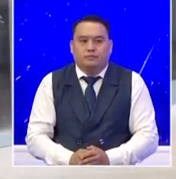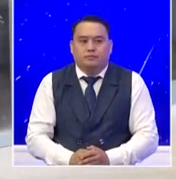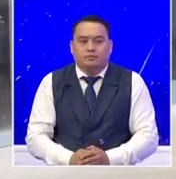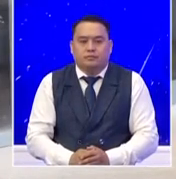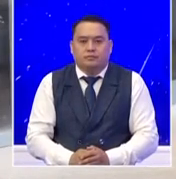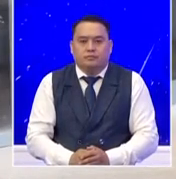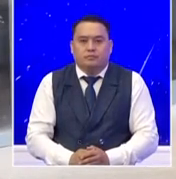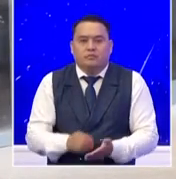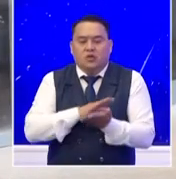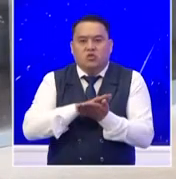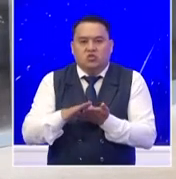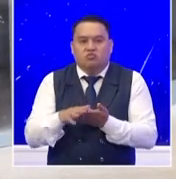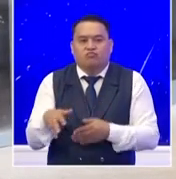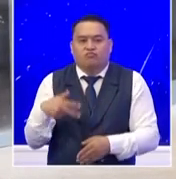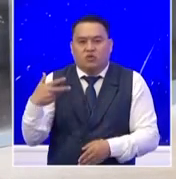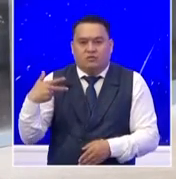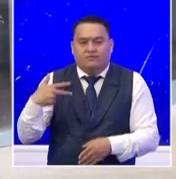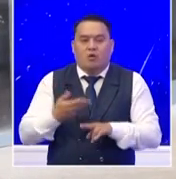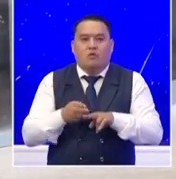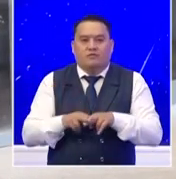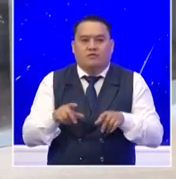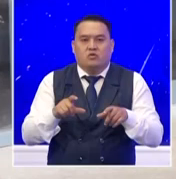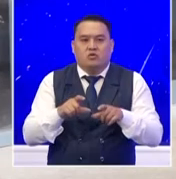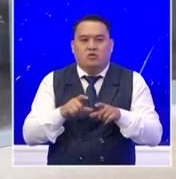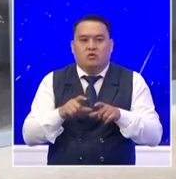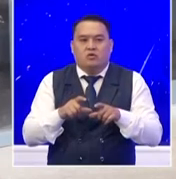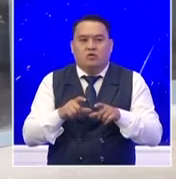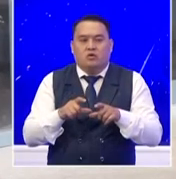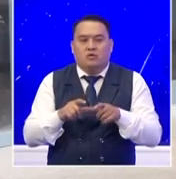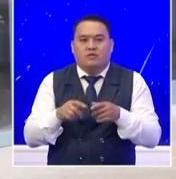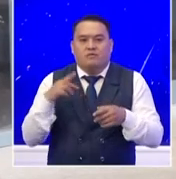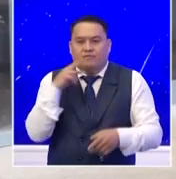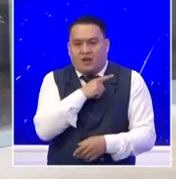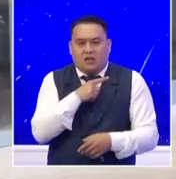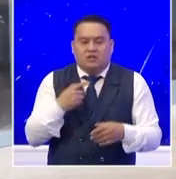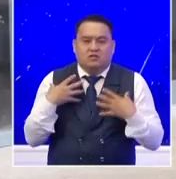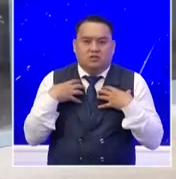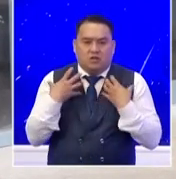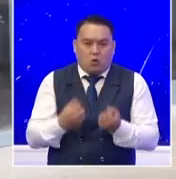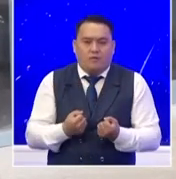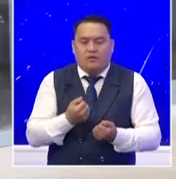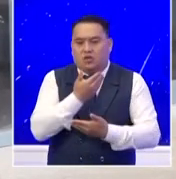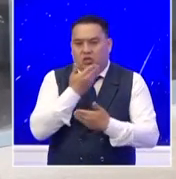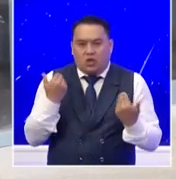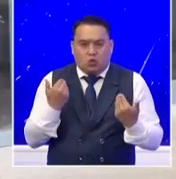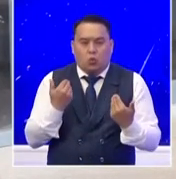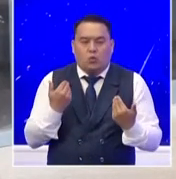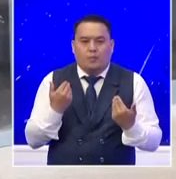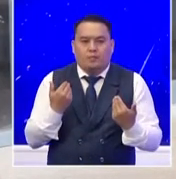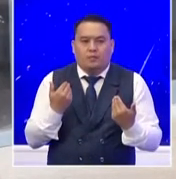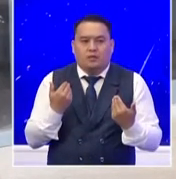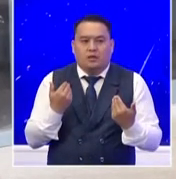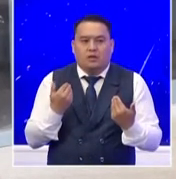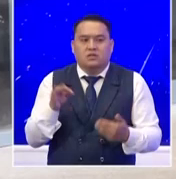Дезинфицирующее средство, расположенное в емкости, не несет никакого вреда для здоровья человека, потому что